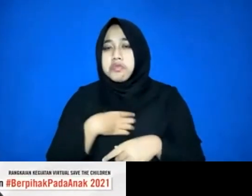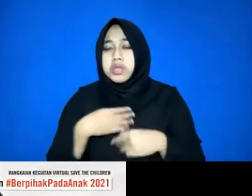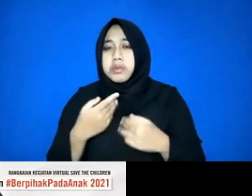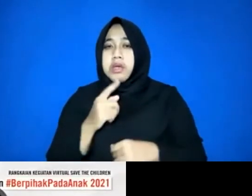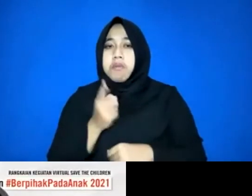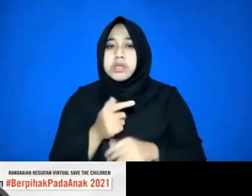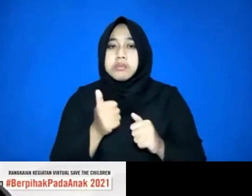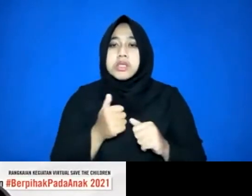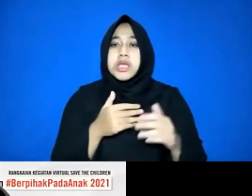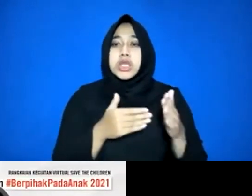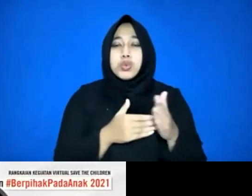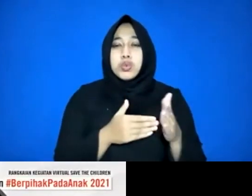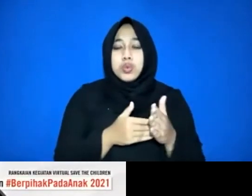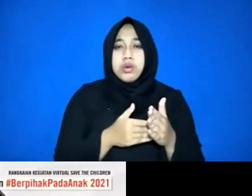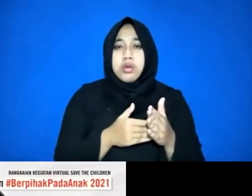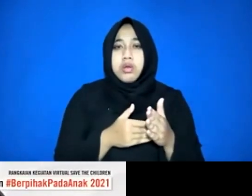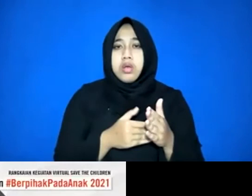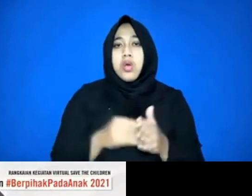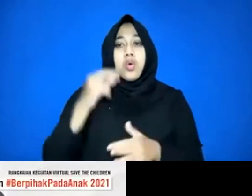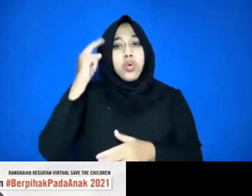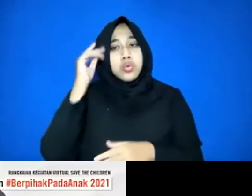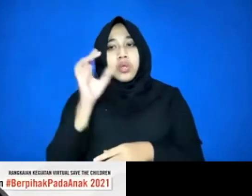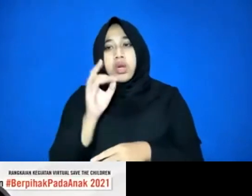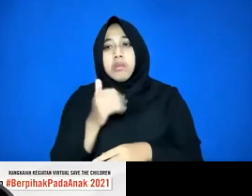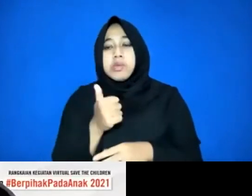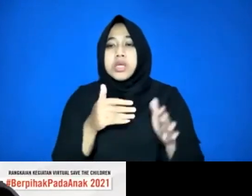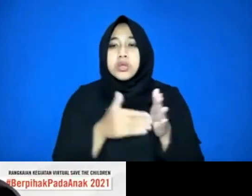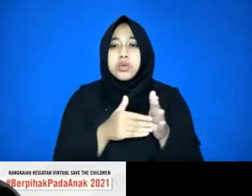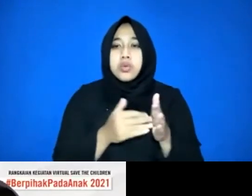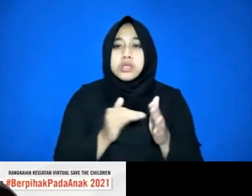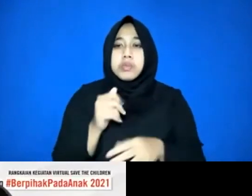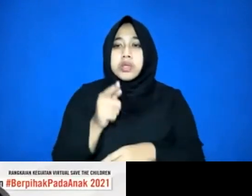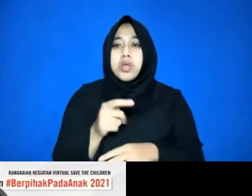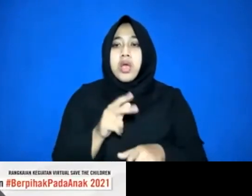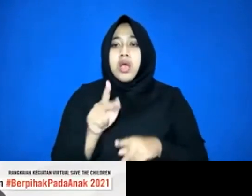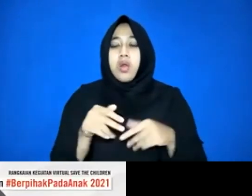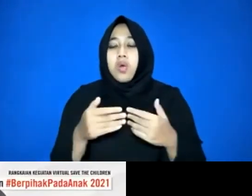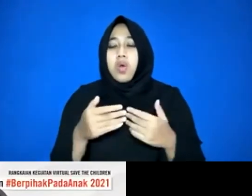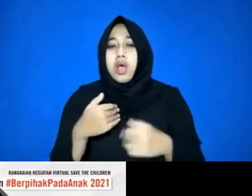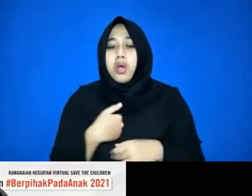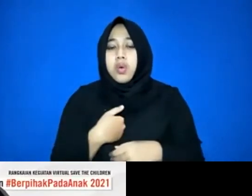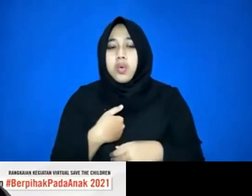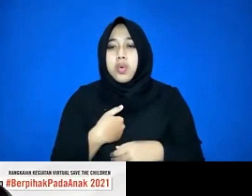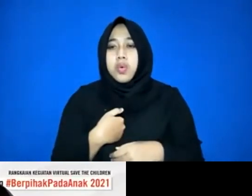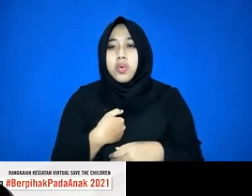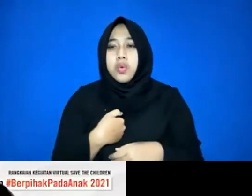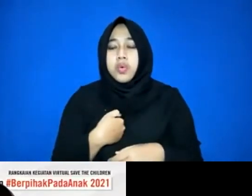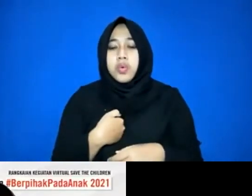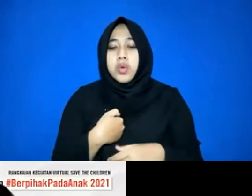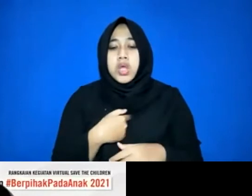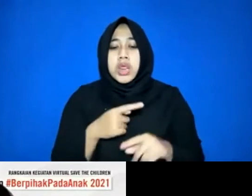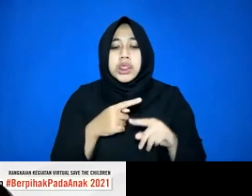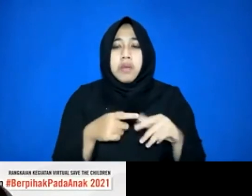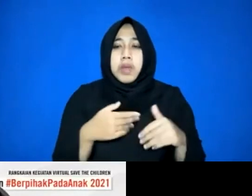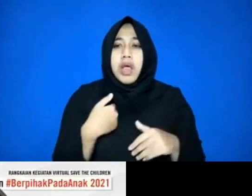bisa ditunda untuk hal-hal yang masih bisa ditunda kayak gitu. Kalau aku sih. Nah, cuman ini ada